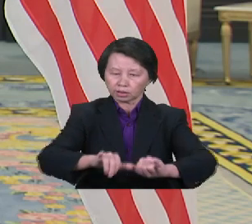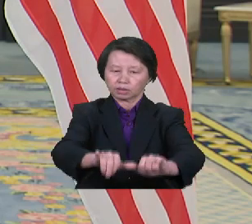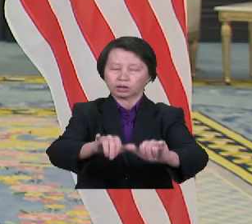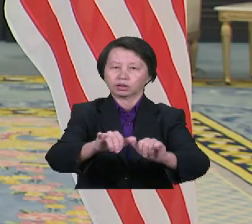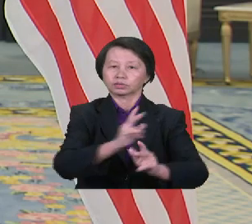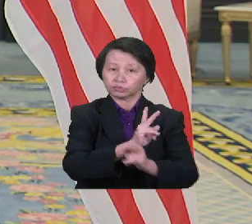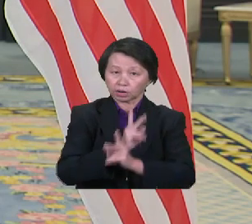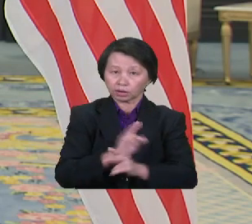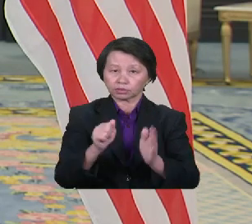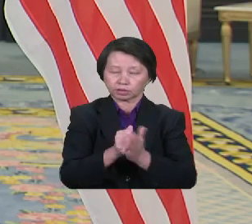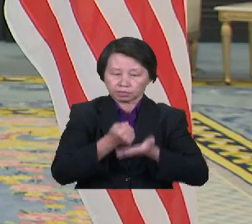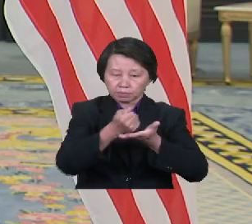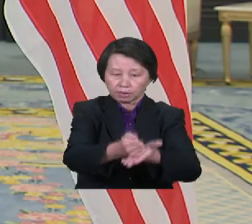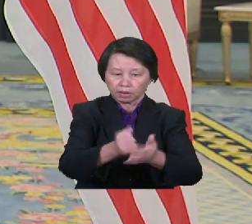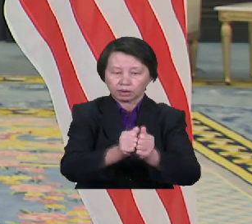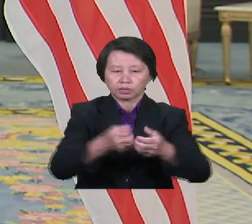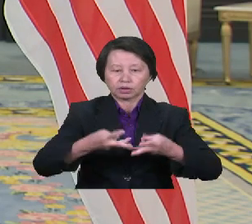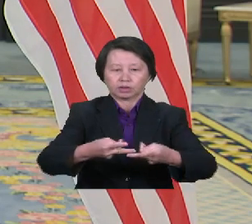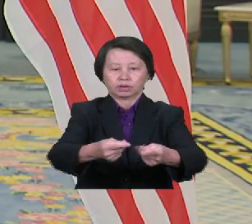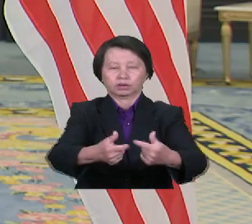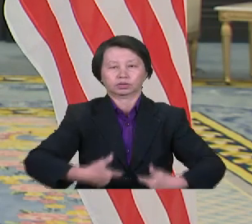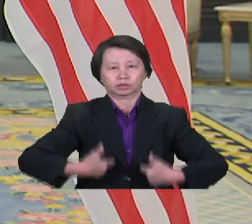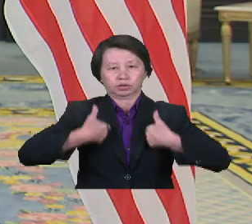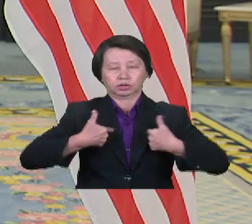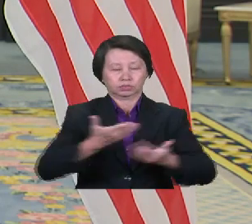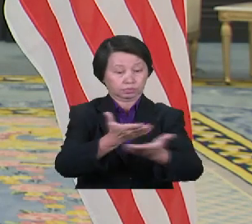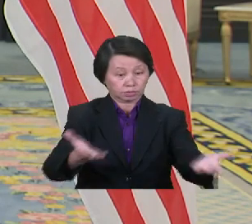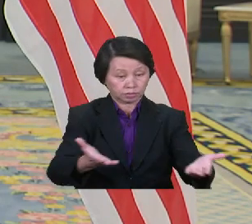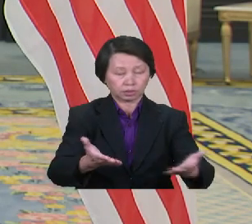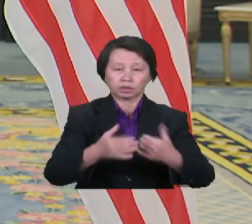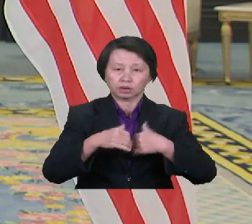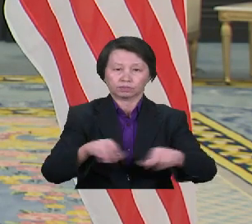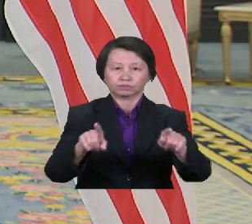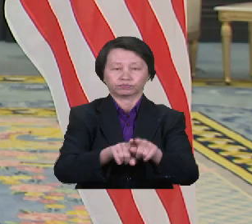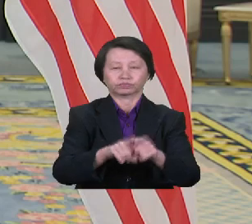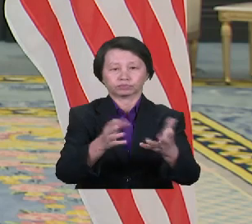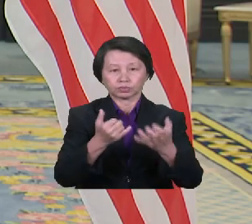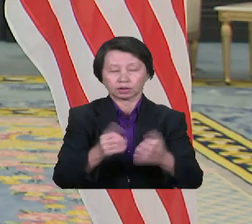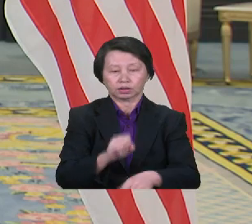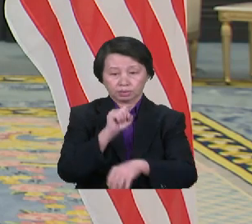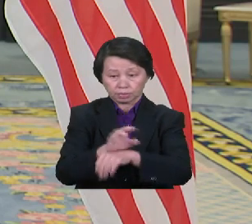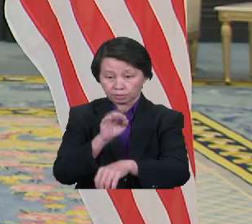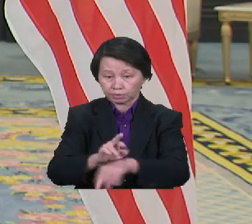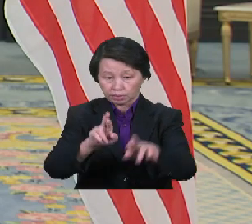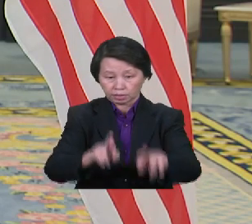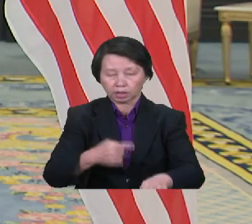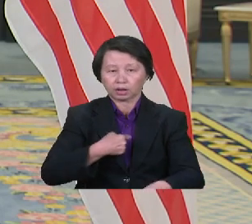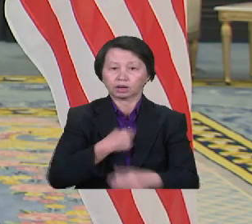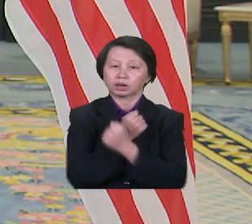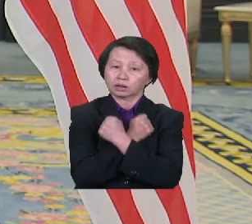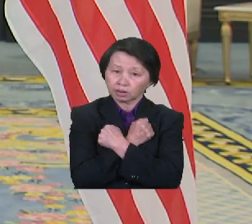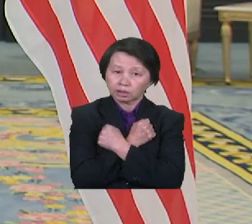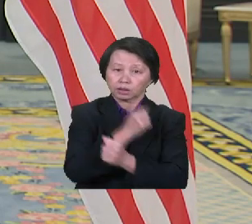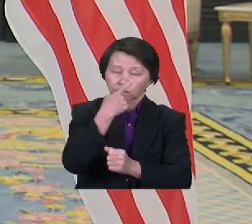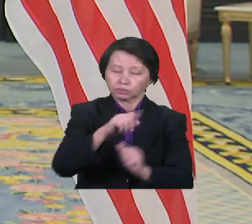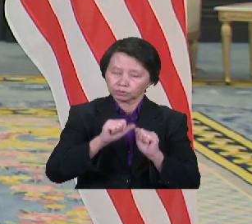dilindungi dan dibantu demi kelangsungan hidup mereka beta turut ingin berpesan kepada rakyat yang beta kasihi